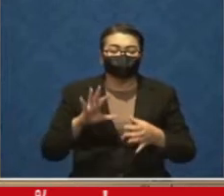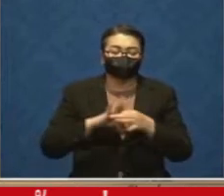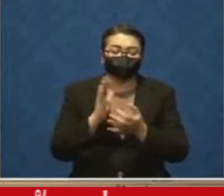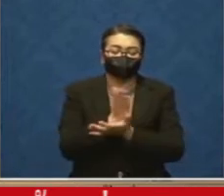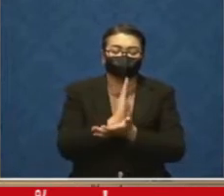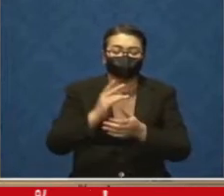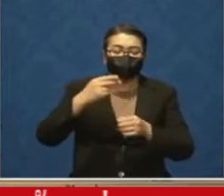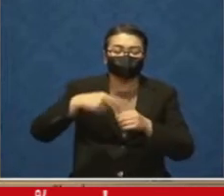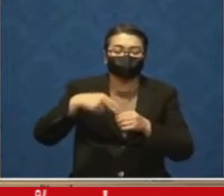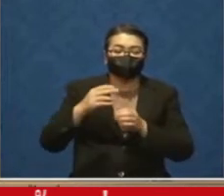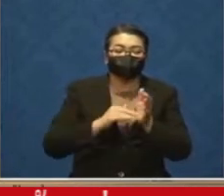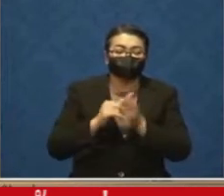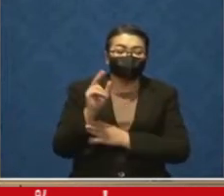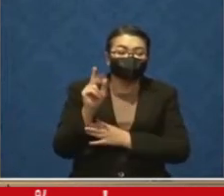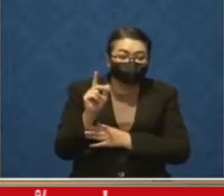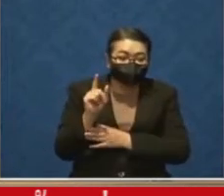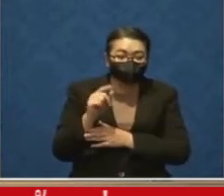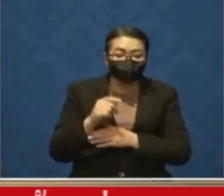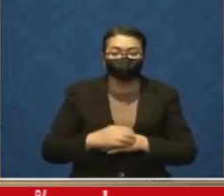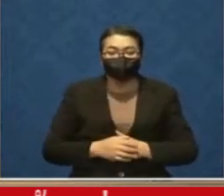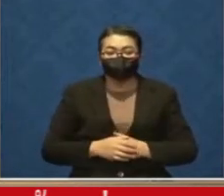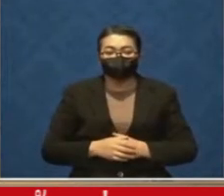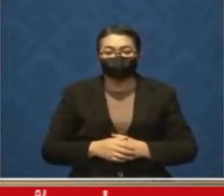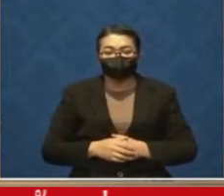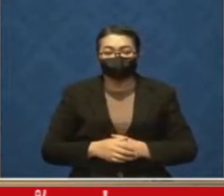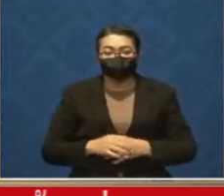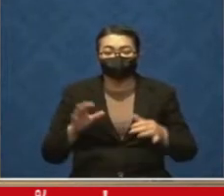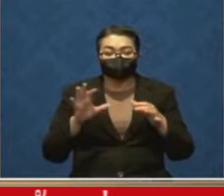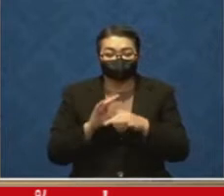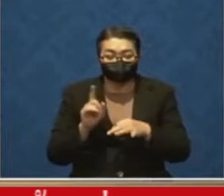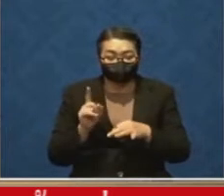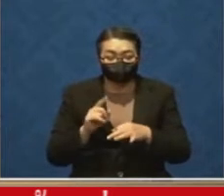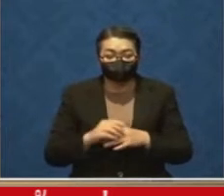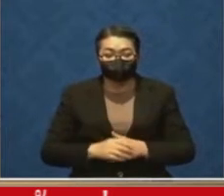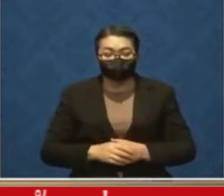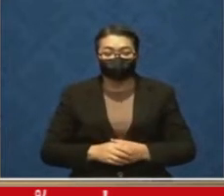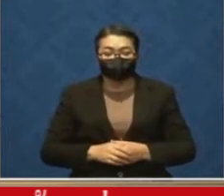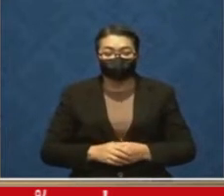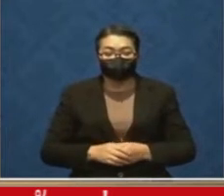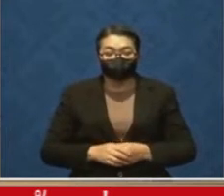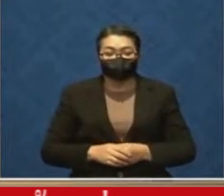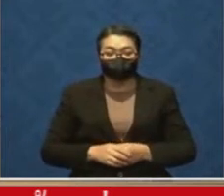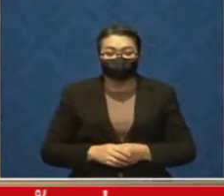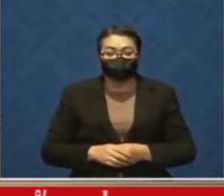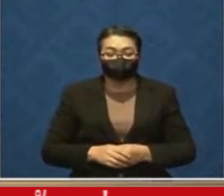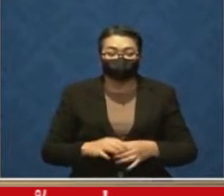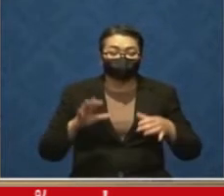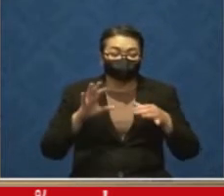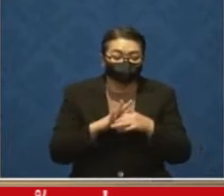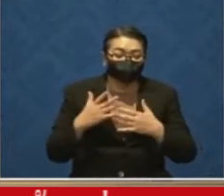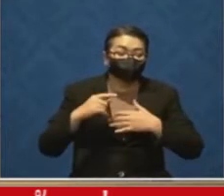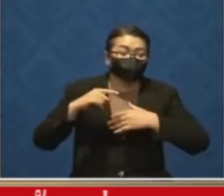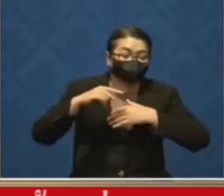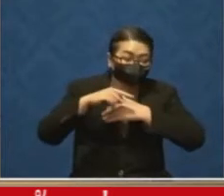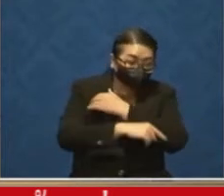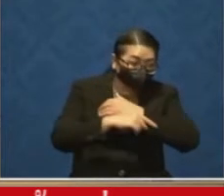ผมคิดมีเรื่องอกอนนึงที่ย่งใหญ่สำคักว่านั่นก็คือ confronting the thereเกี่วกับการโกงน